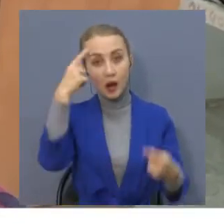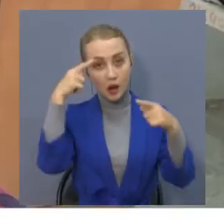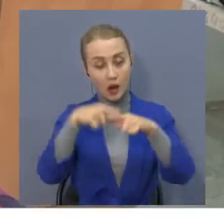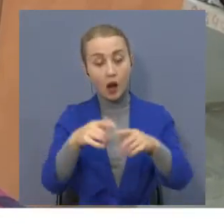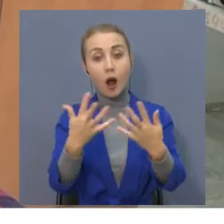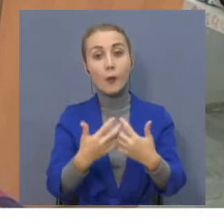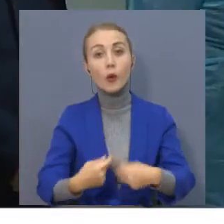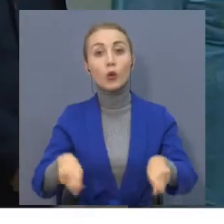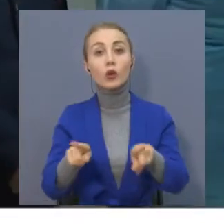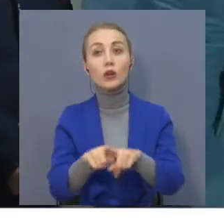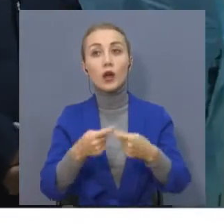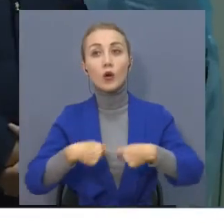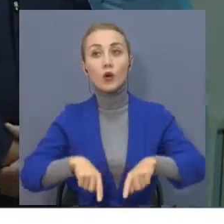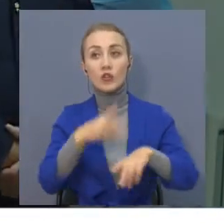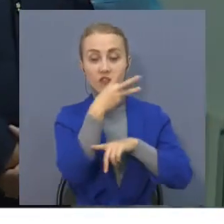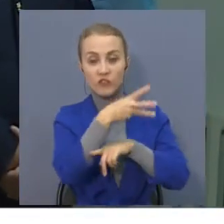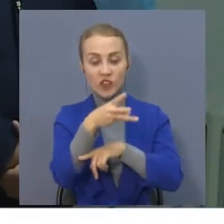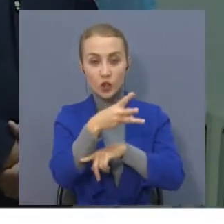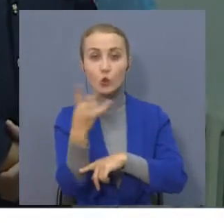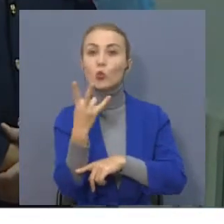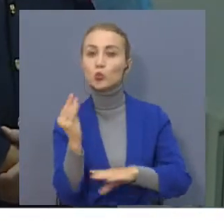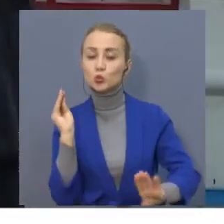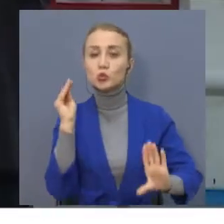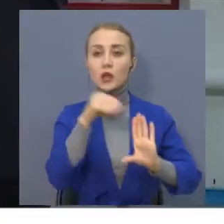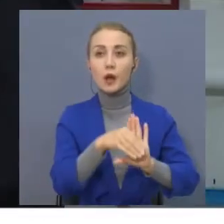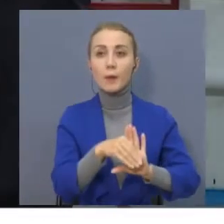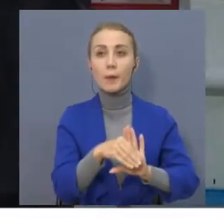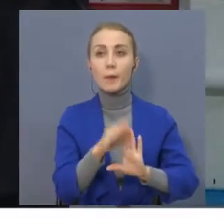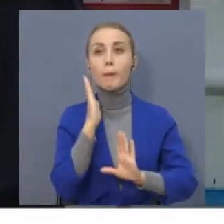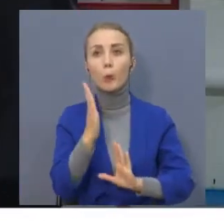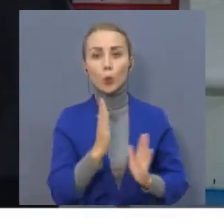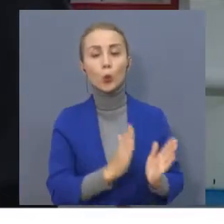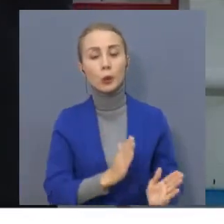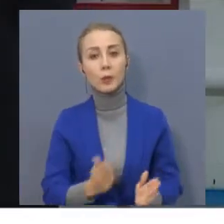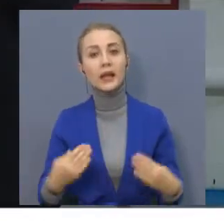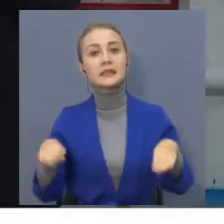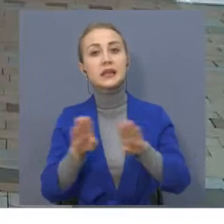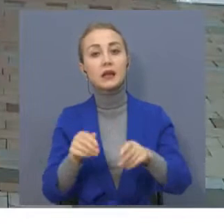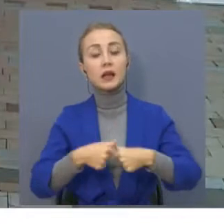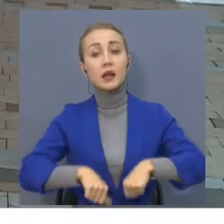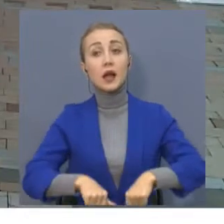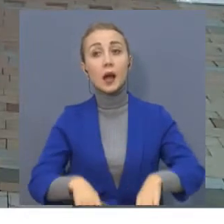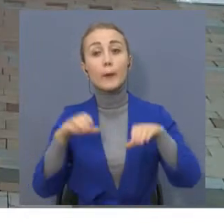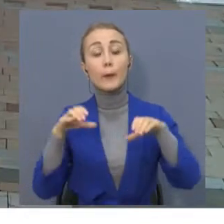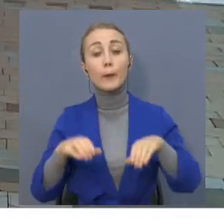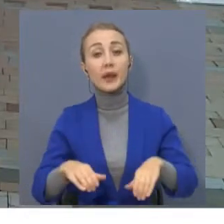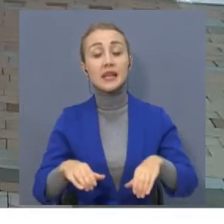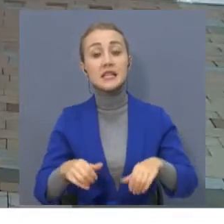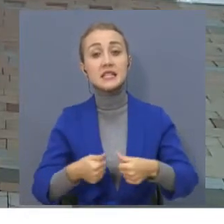жабық мекемелердегі тәртіптің сақталуына кепіл болмақ. Республикалық комитет басшысы Жанат Ешмағамбетов бұл мақсатта әр түрмеде